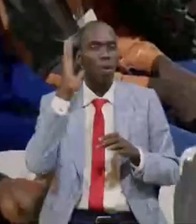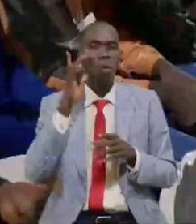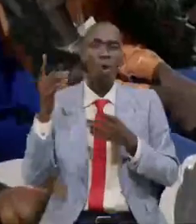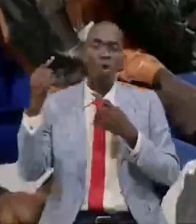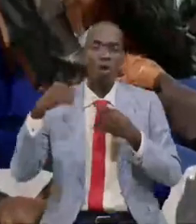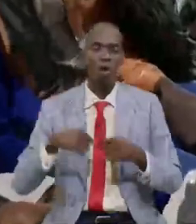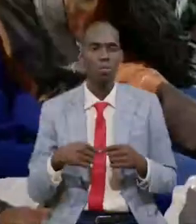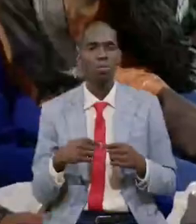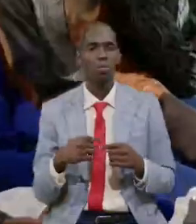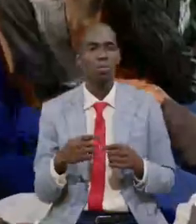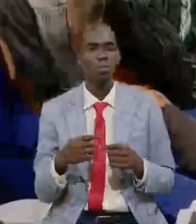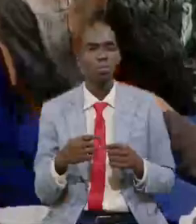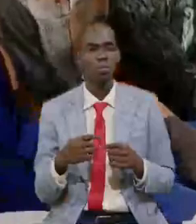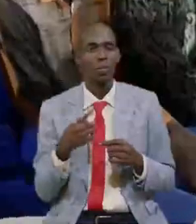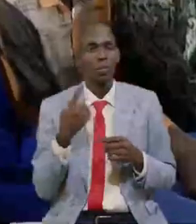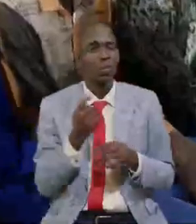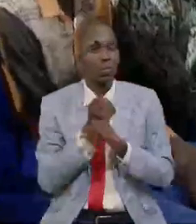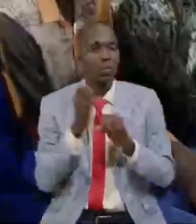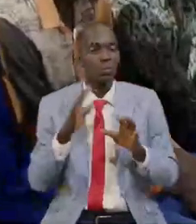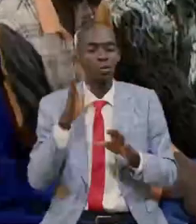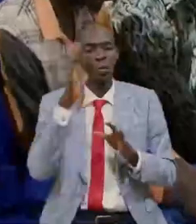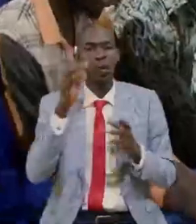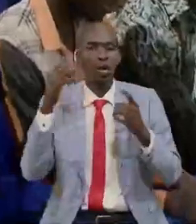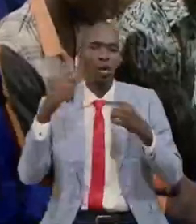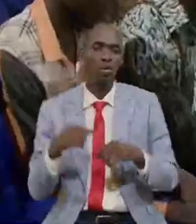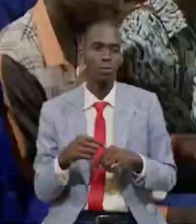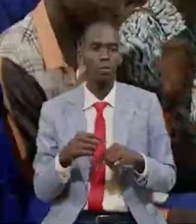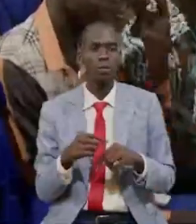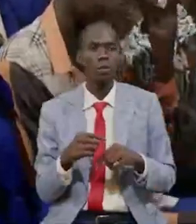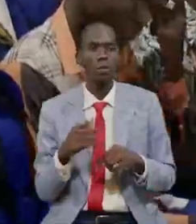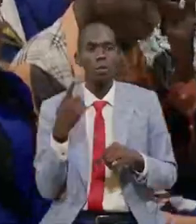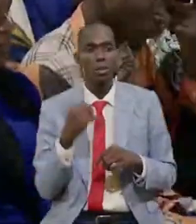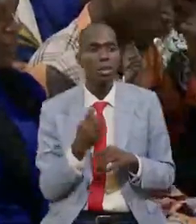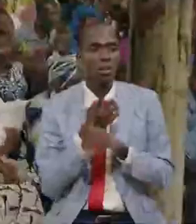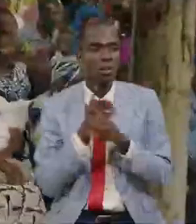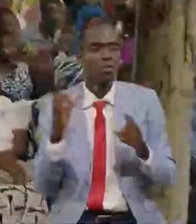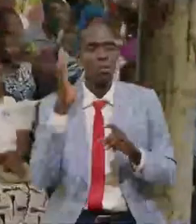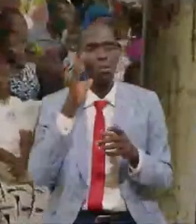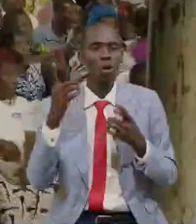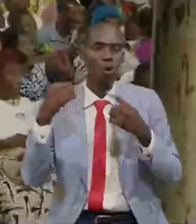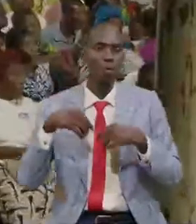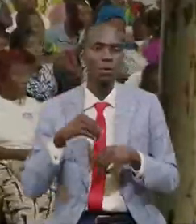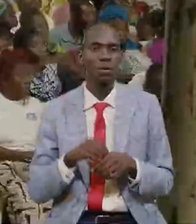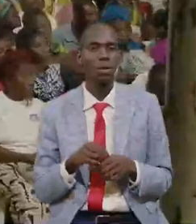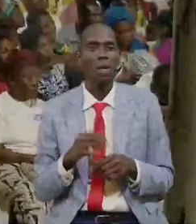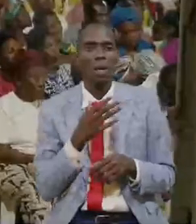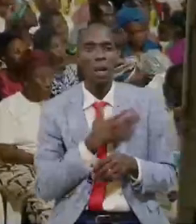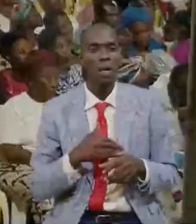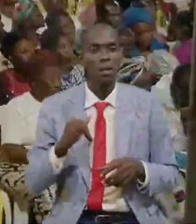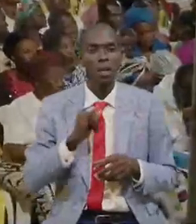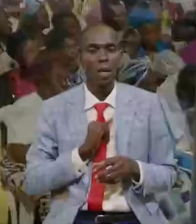Sauveur va rentrer. Le guérisseur va rentrer. Le libérateur va rentrer. Et